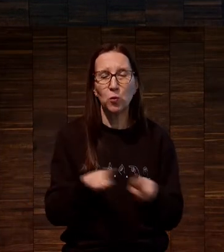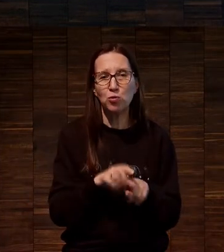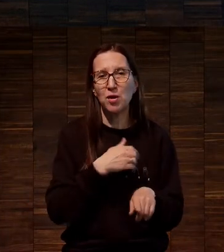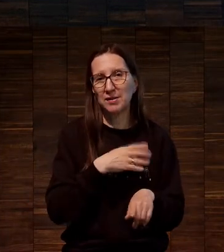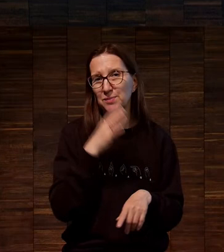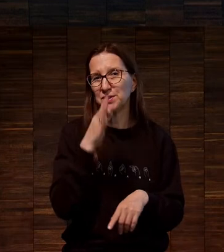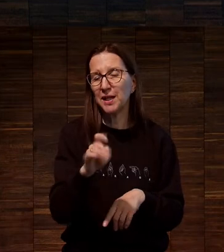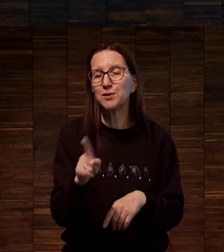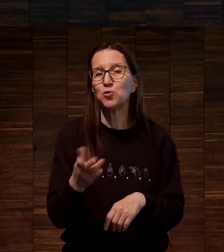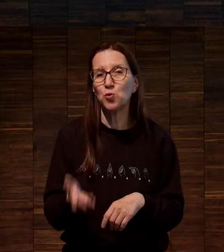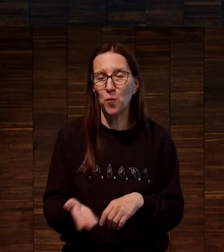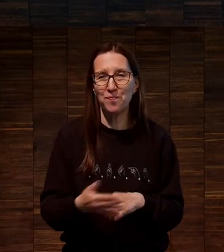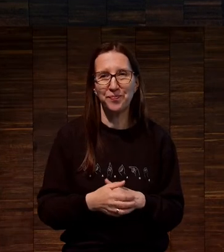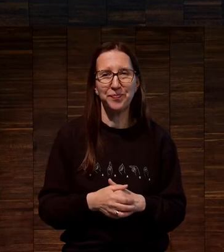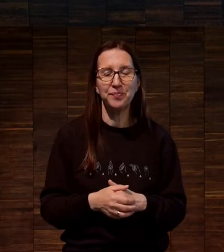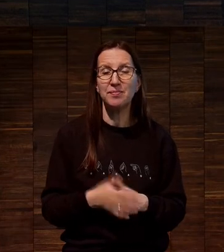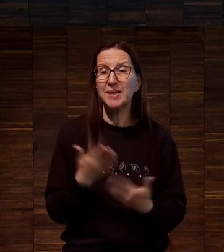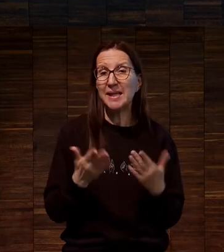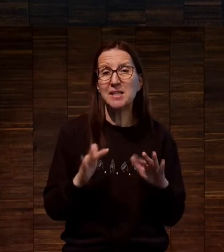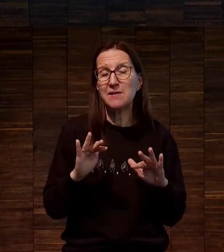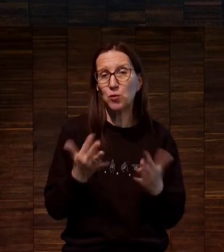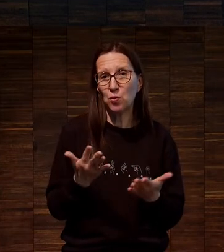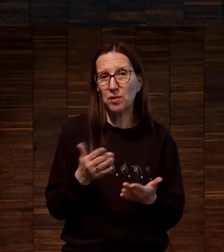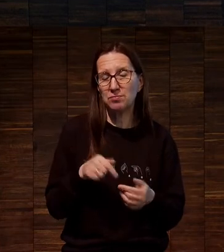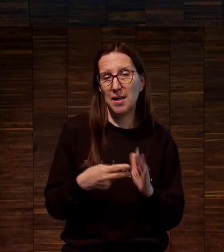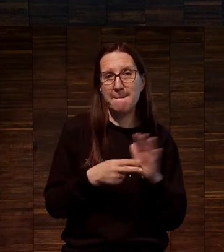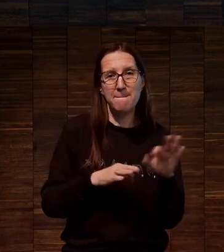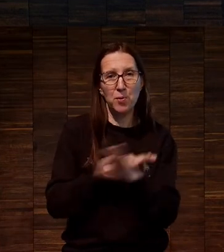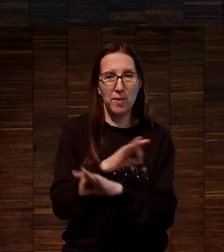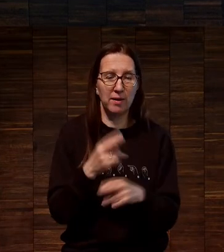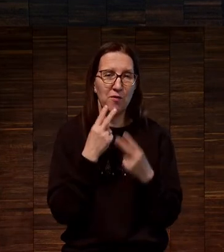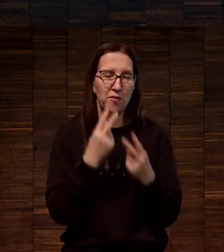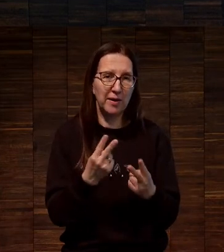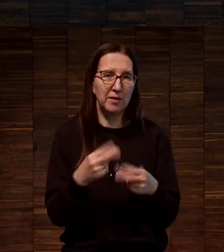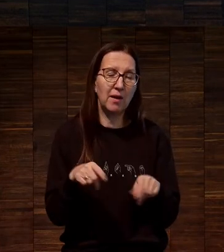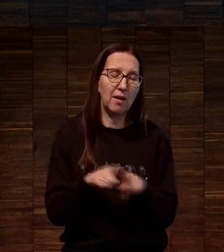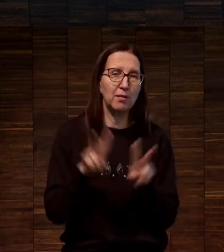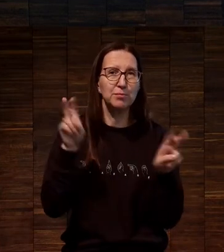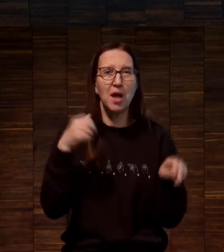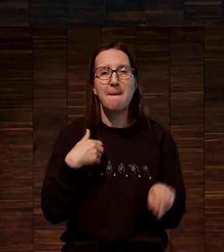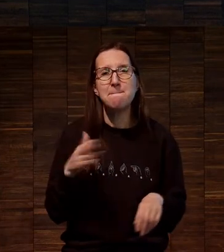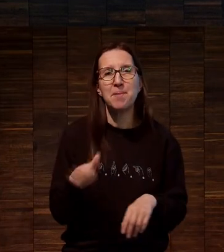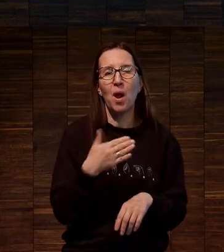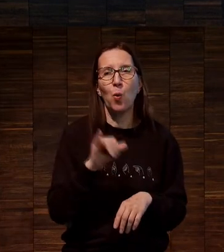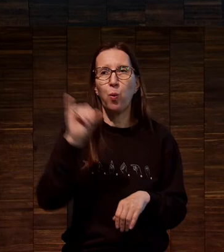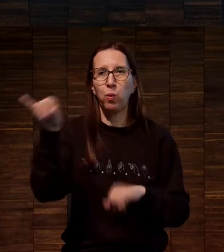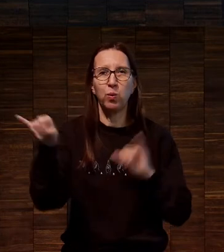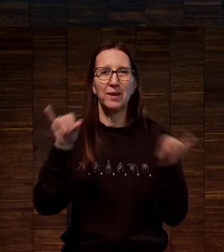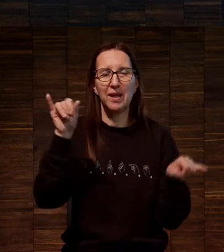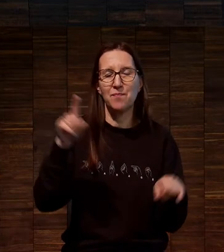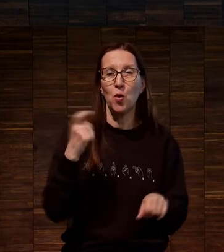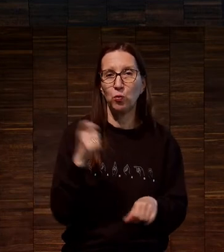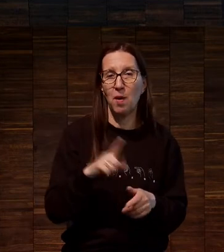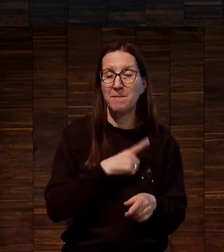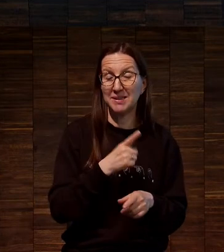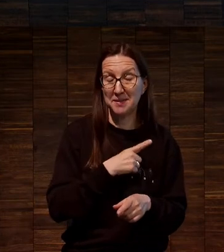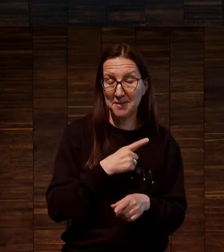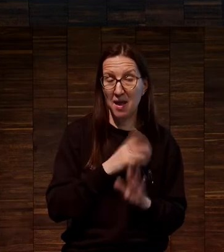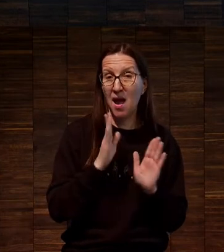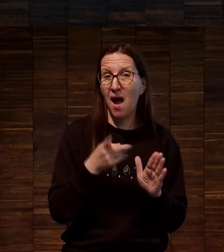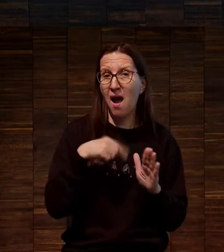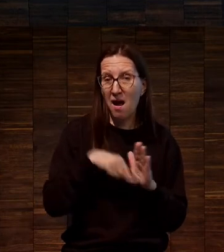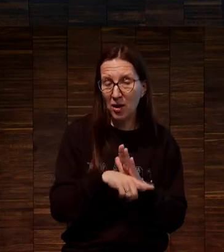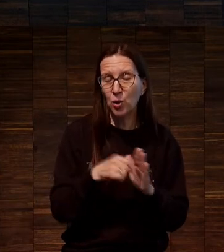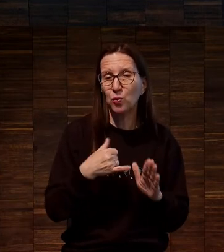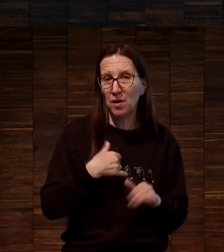сказать, что если внешне весь этот проект выглядит как просто прогулки по художественным мастерским, то для нас это вот